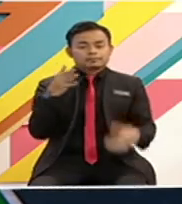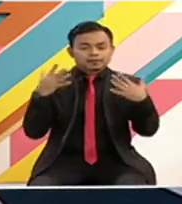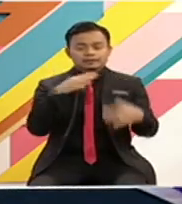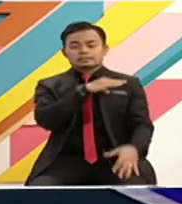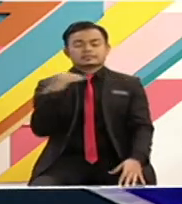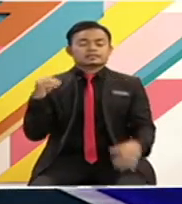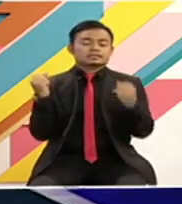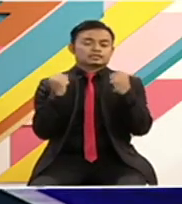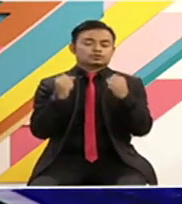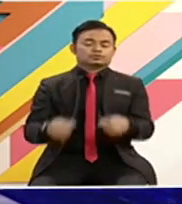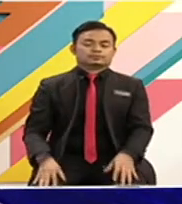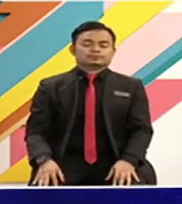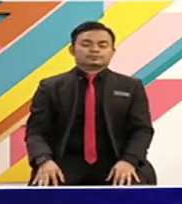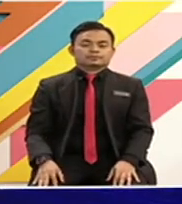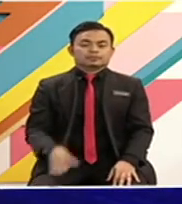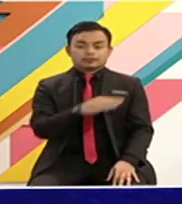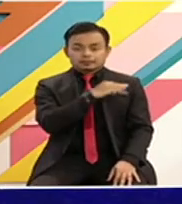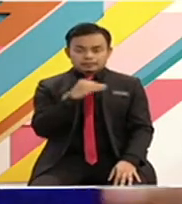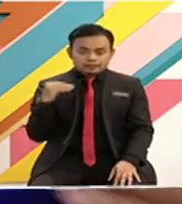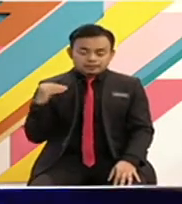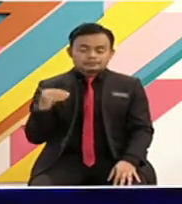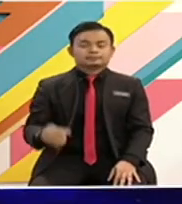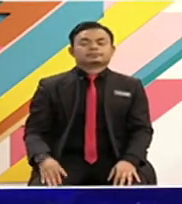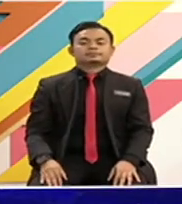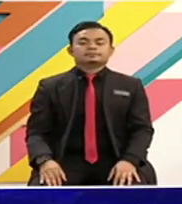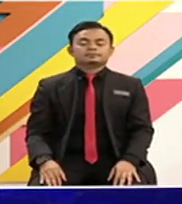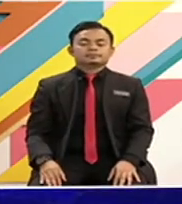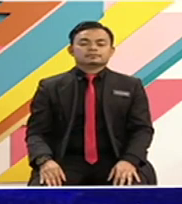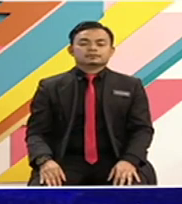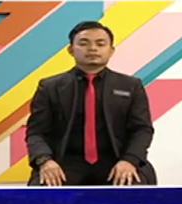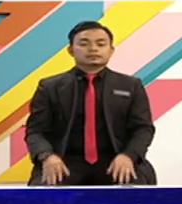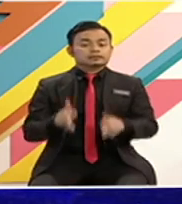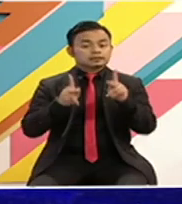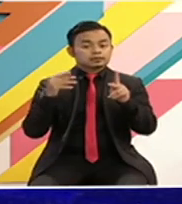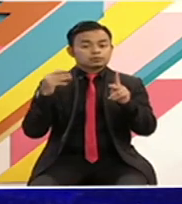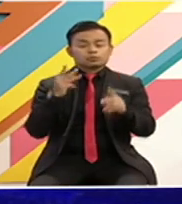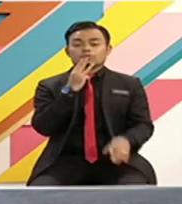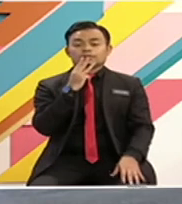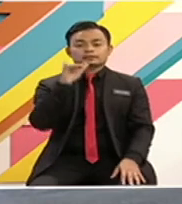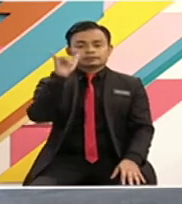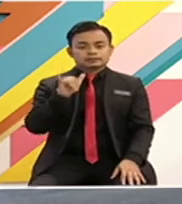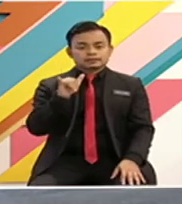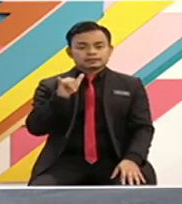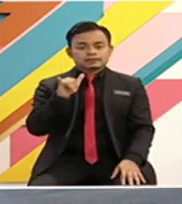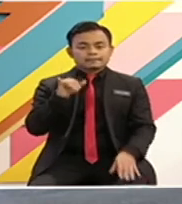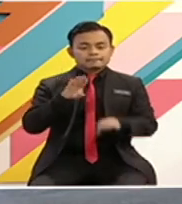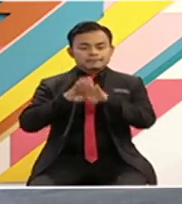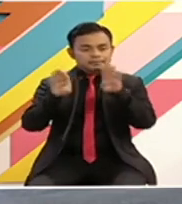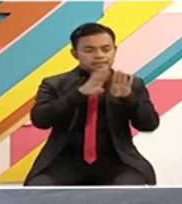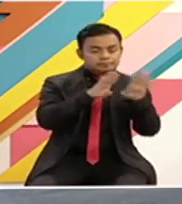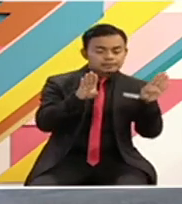apabila kita menggandengkan warna yang bertentangan dalam roda wani-wani yang bertentangan